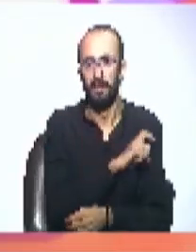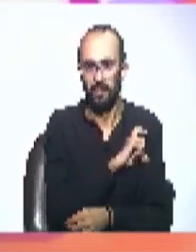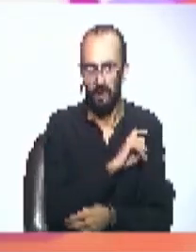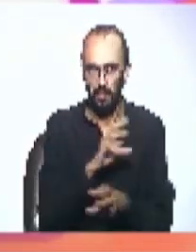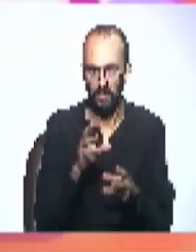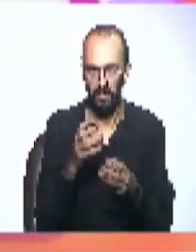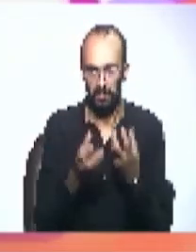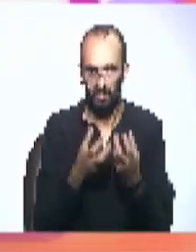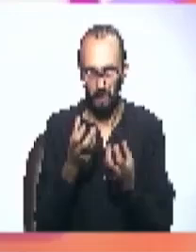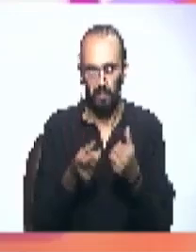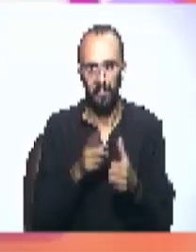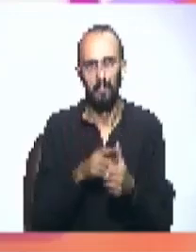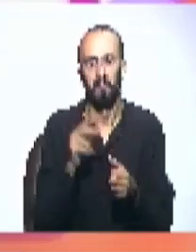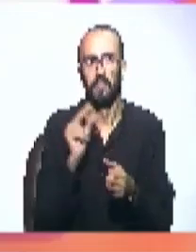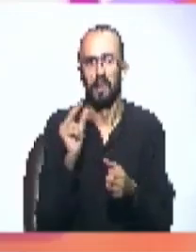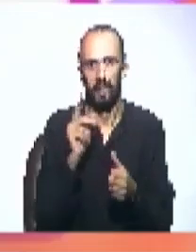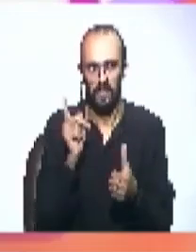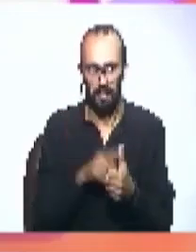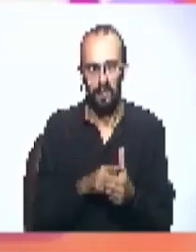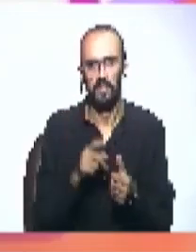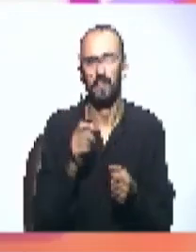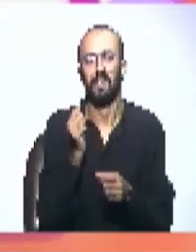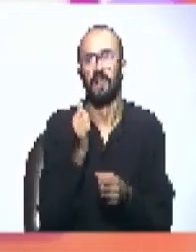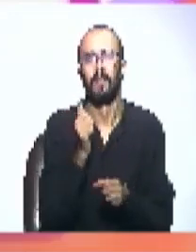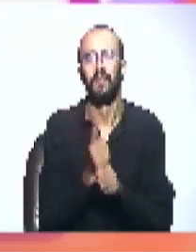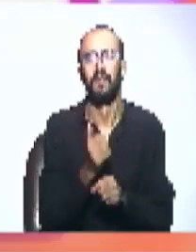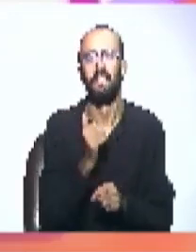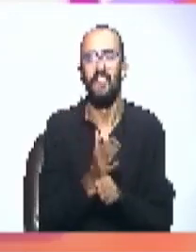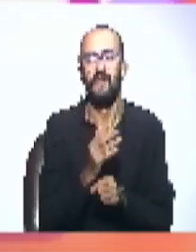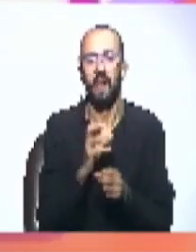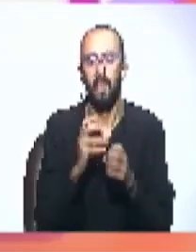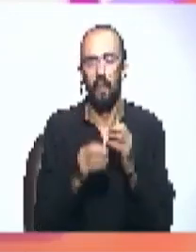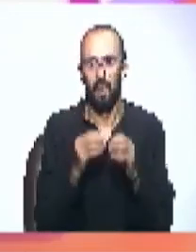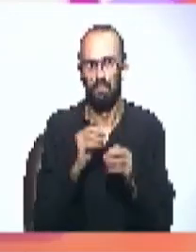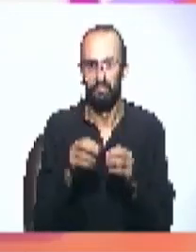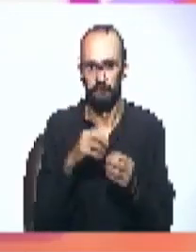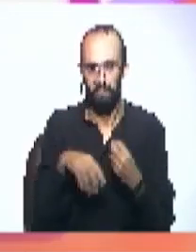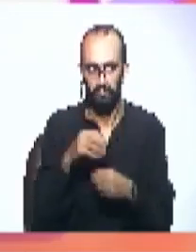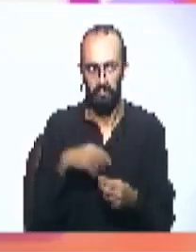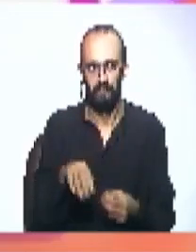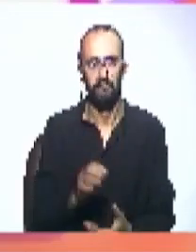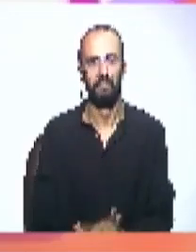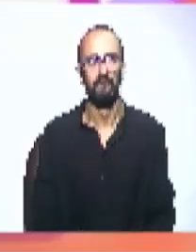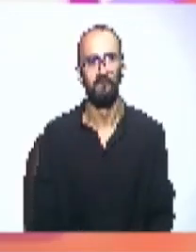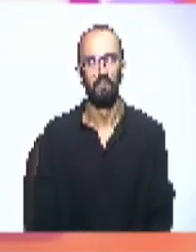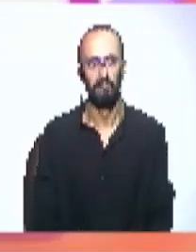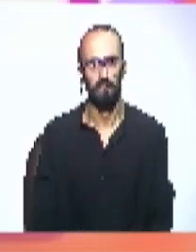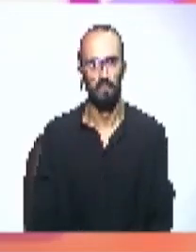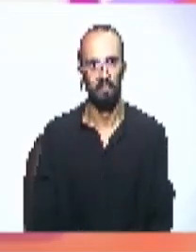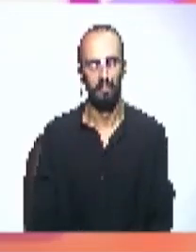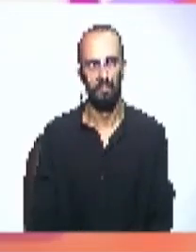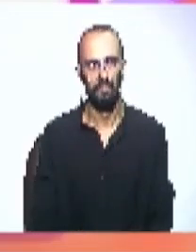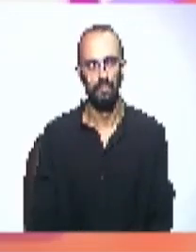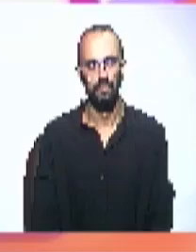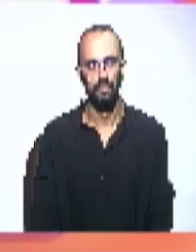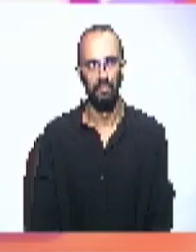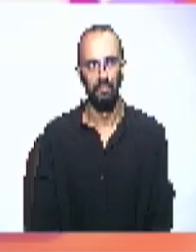ماشي. المقادير برجر الفراخ للي طالب المقادير بتاع برجر الفراخ، مش الشيف شغاله دلوقتي.